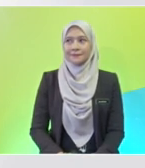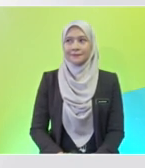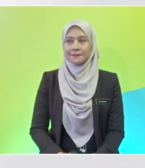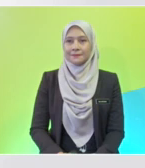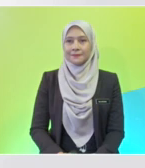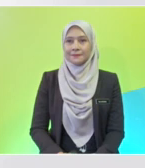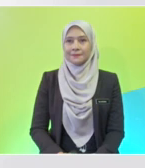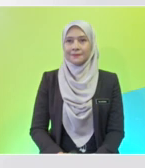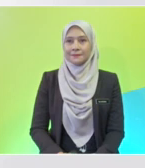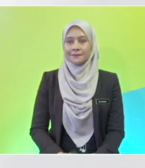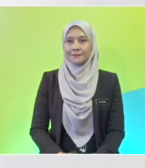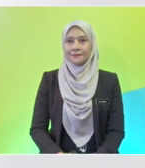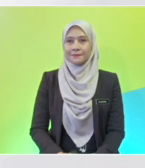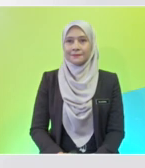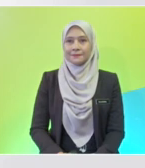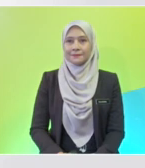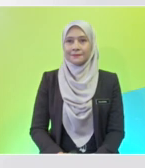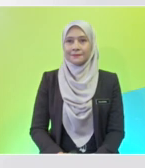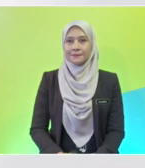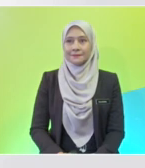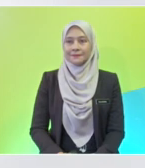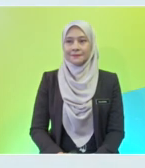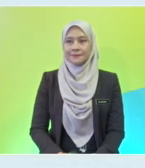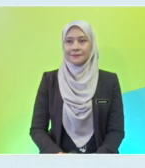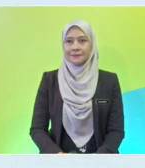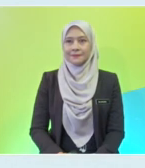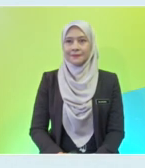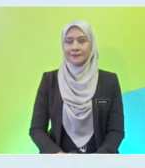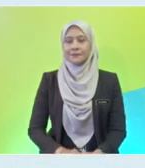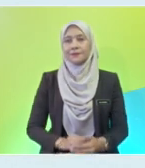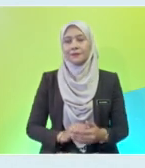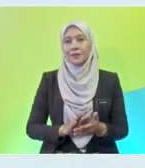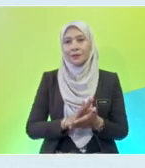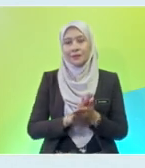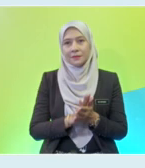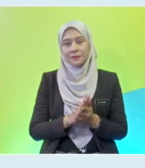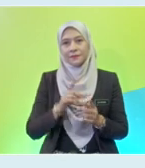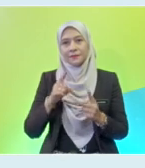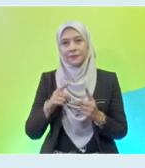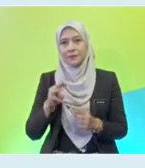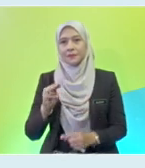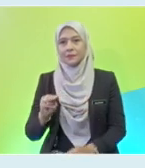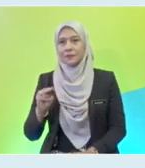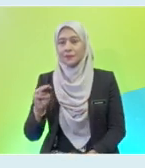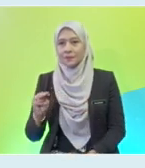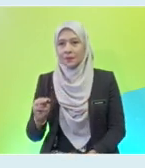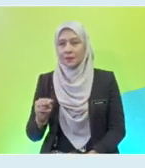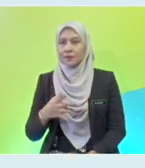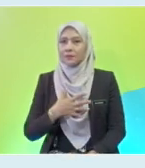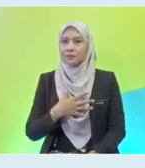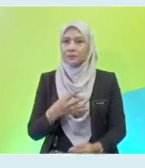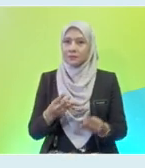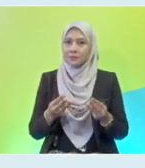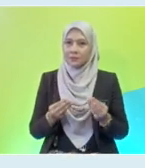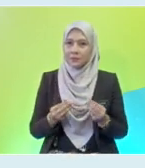Iya betul jadi disini bila murid-murid ingin membuat ulang